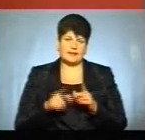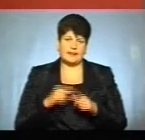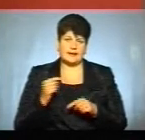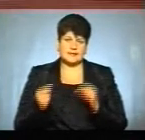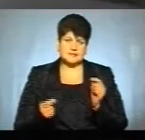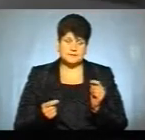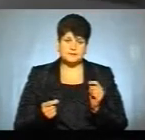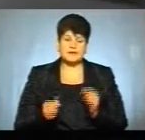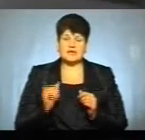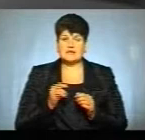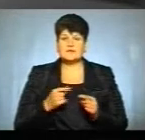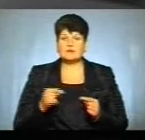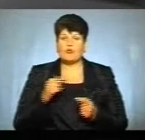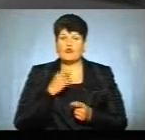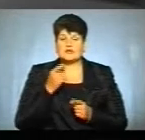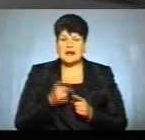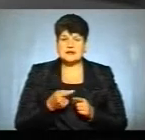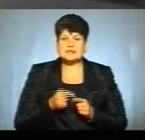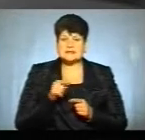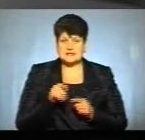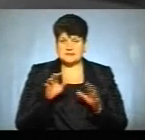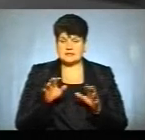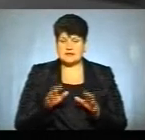І відповідальність за цими статтями